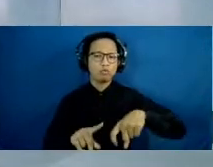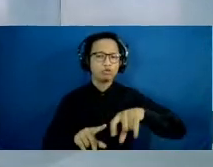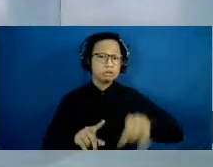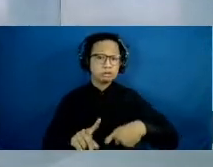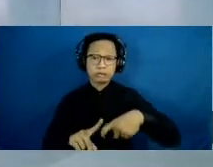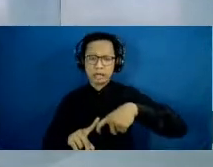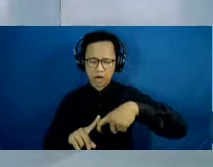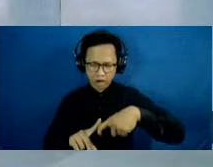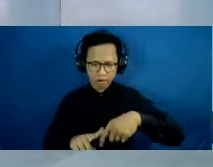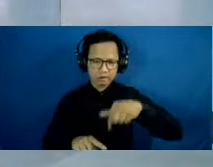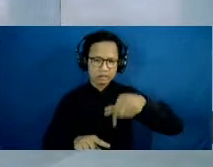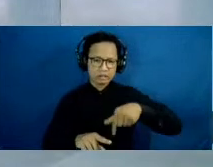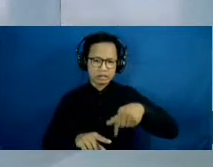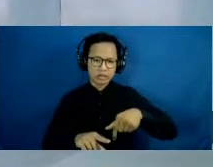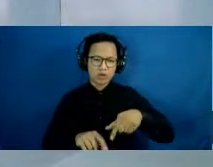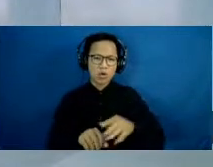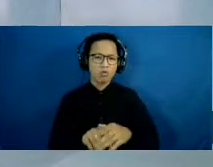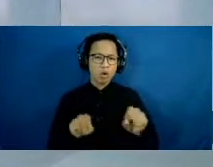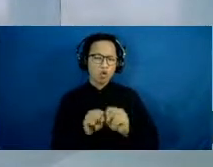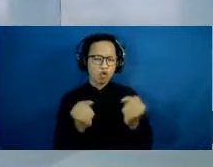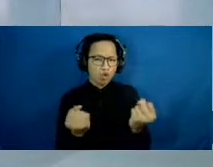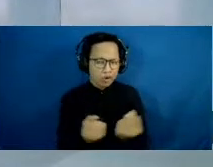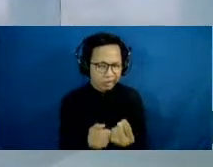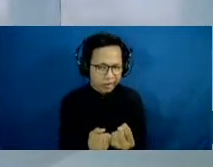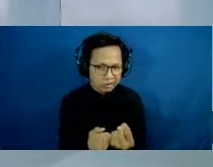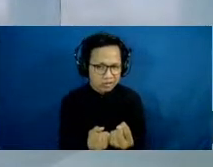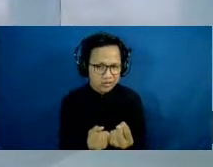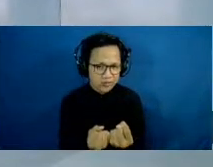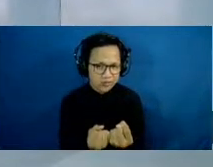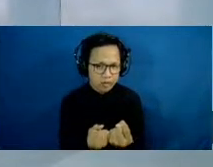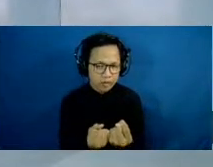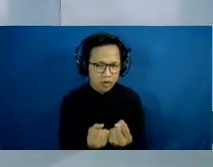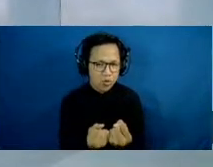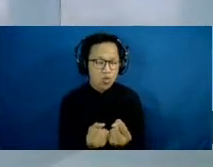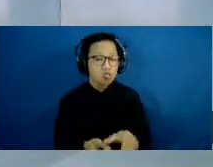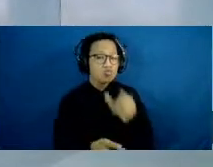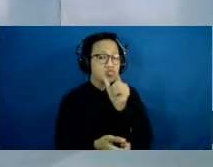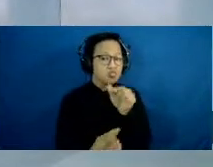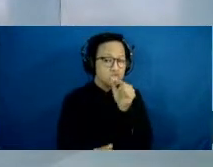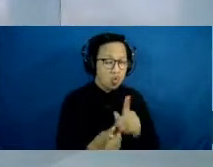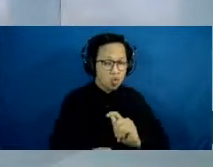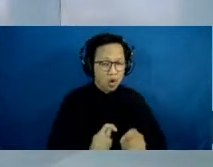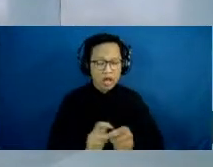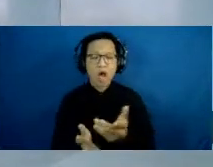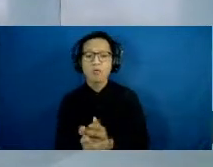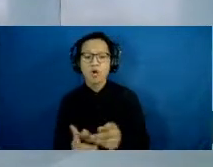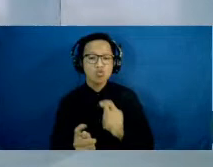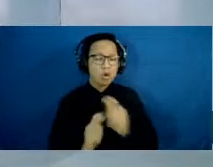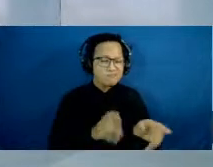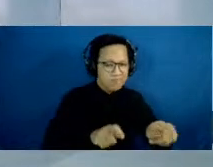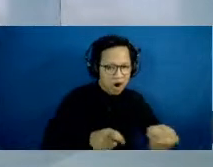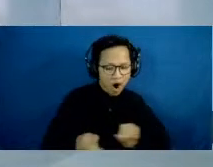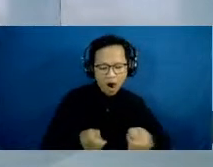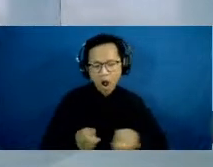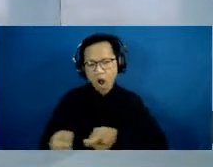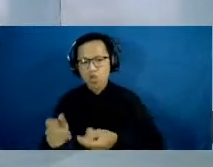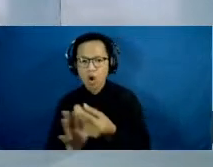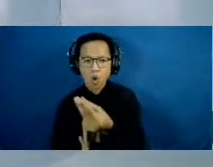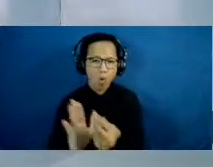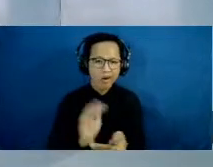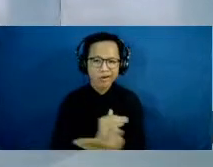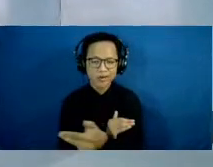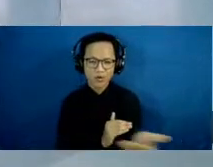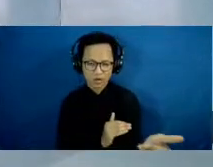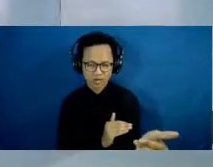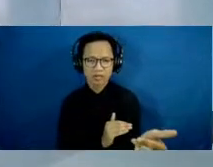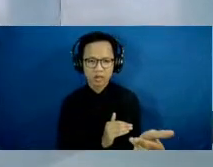Keuangan adalah sebuah otoritas yang kita itu nanti mengatur dan mengawasi industri keuangan yang ada di Indonesia. Nah, kalau pertanyaan dari Caca tadi